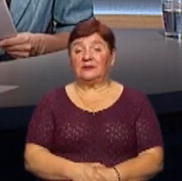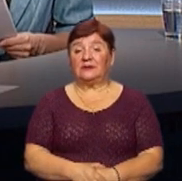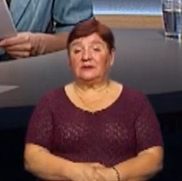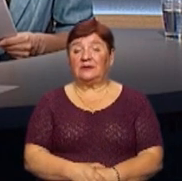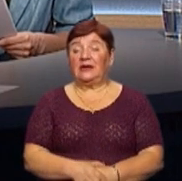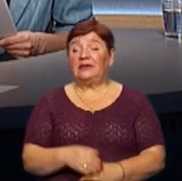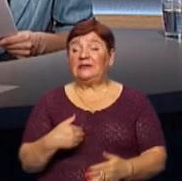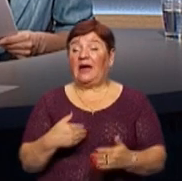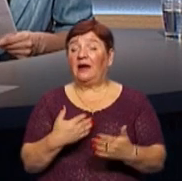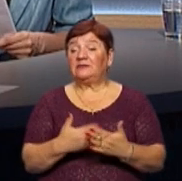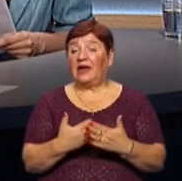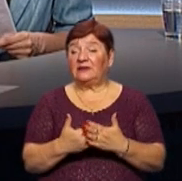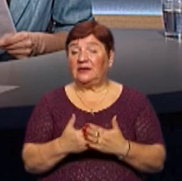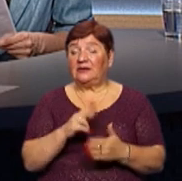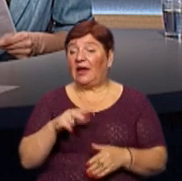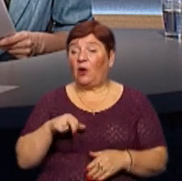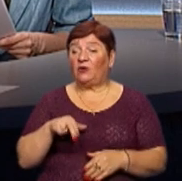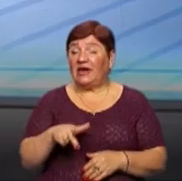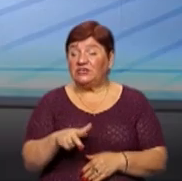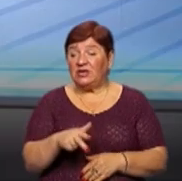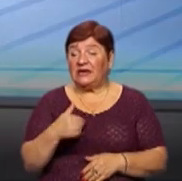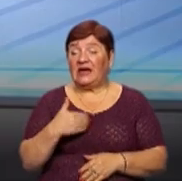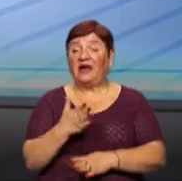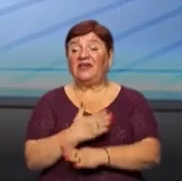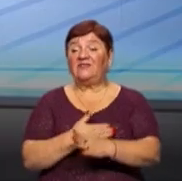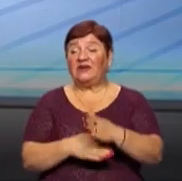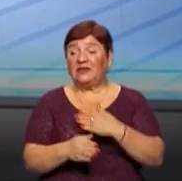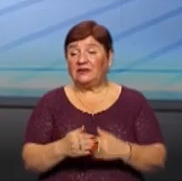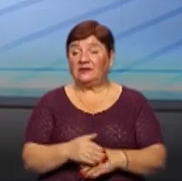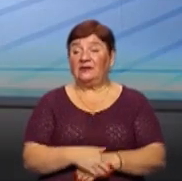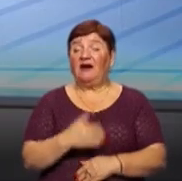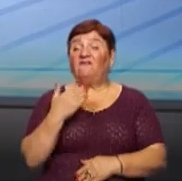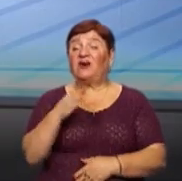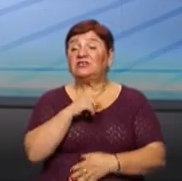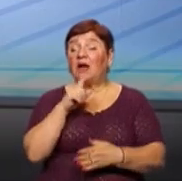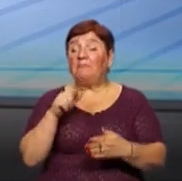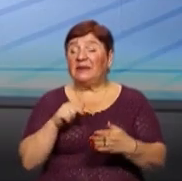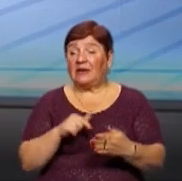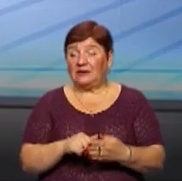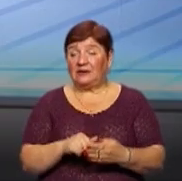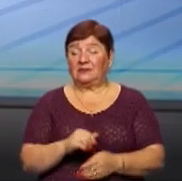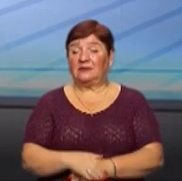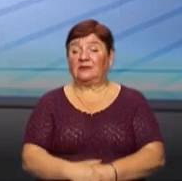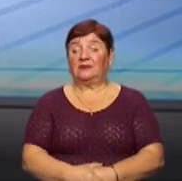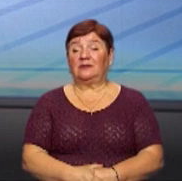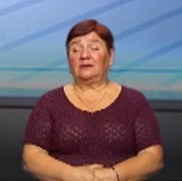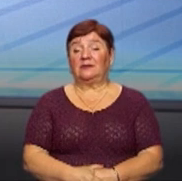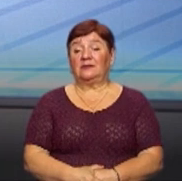Зараз я на даний час не ходячий, я інвалід. Ваше питання, будь ласка. Не час на...